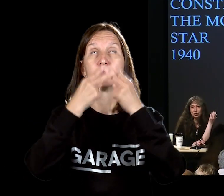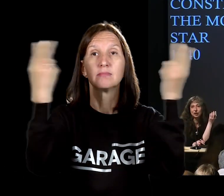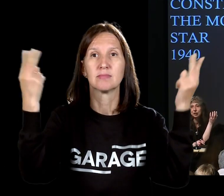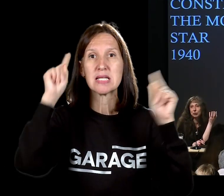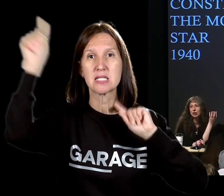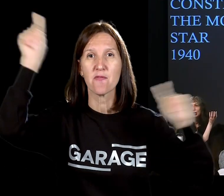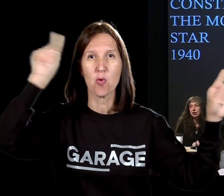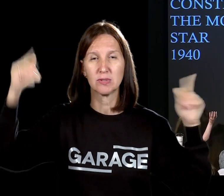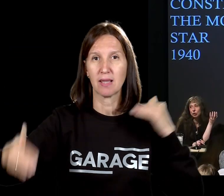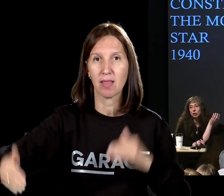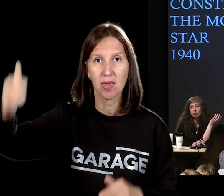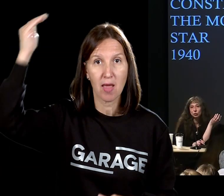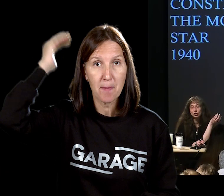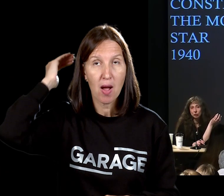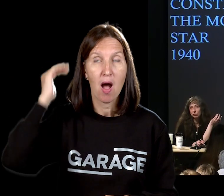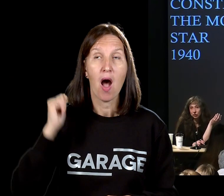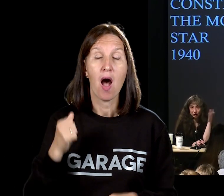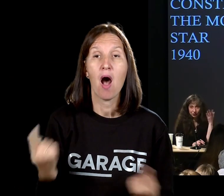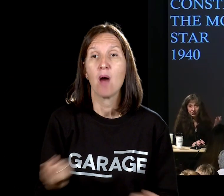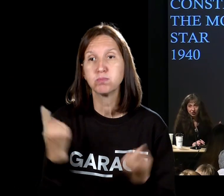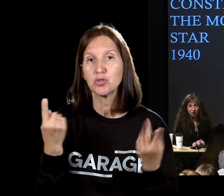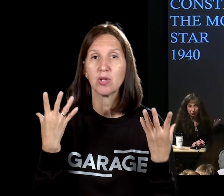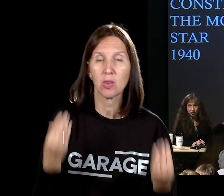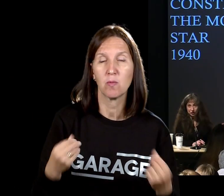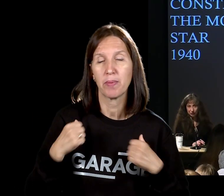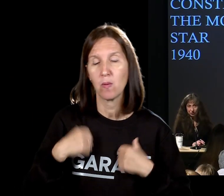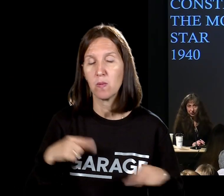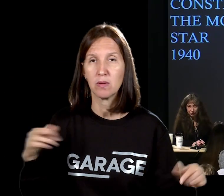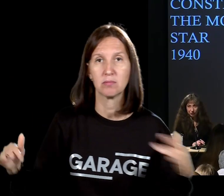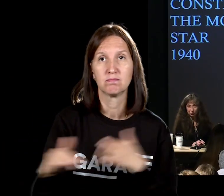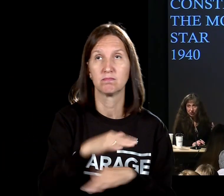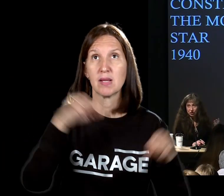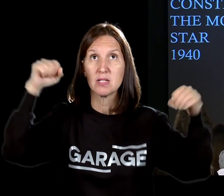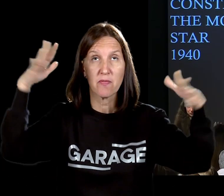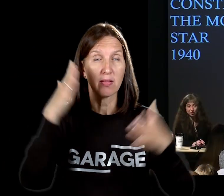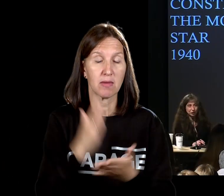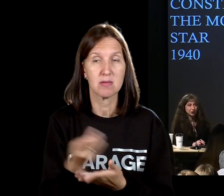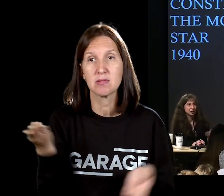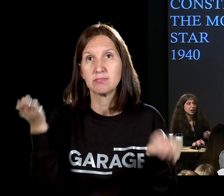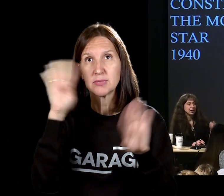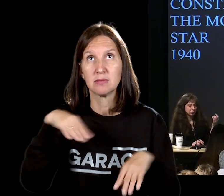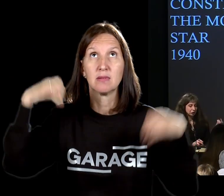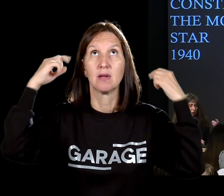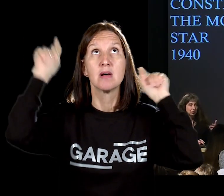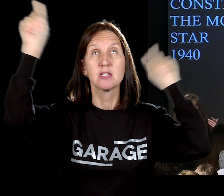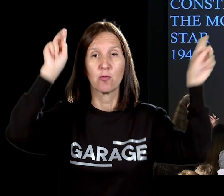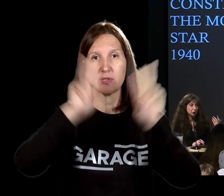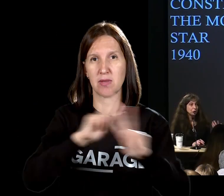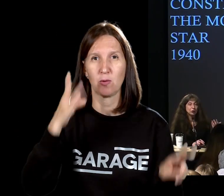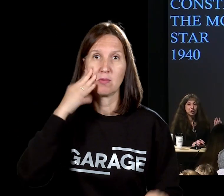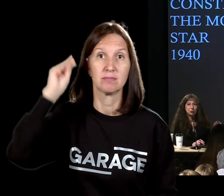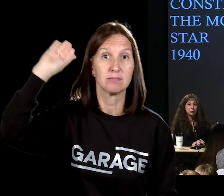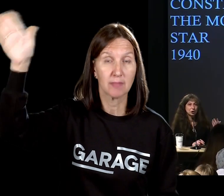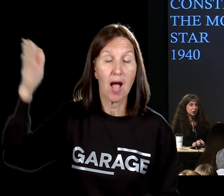видно звездное небо, которое мало кто из нас привык созерцать, да, когда у нас есть свет, и когда мы не оказываемся в темноте. И вот это вот как